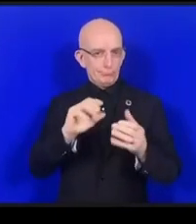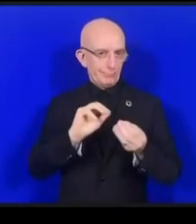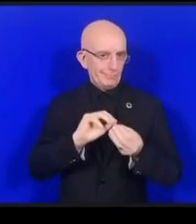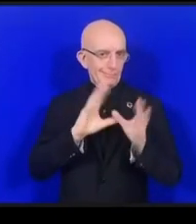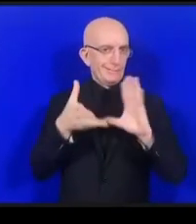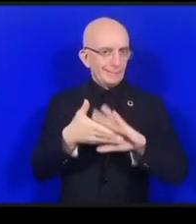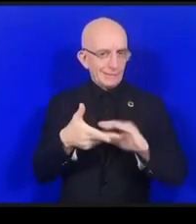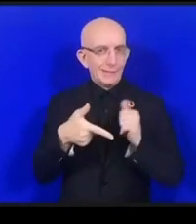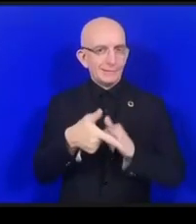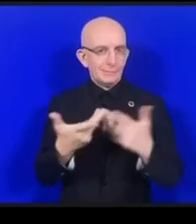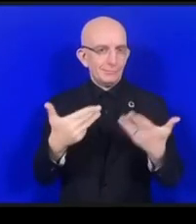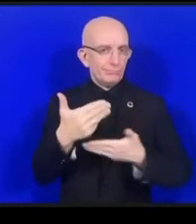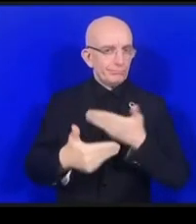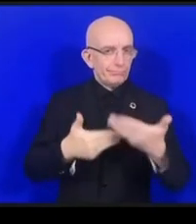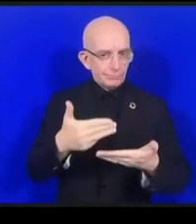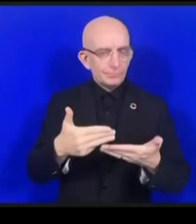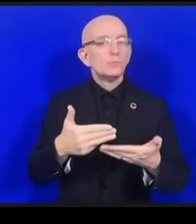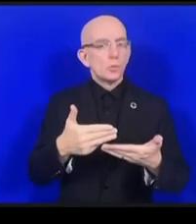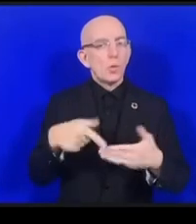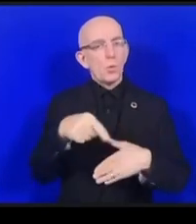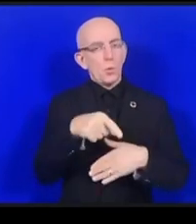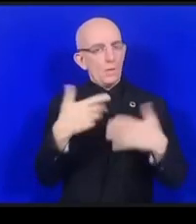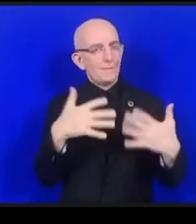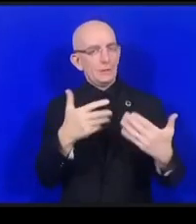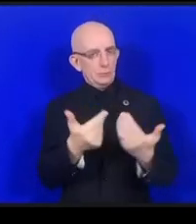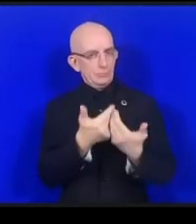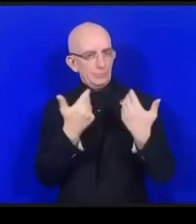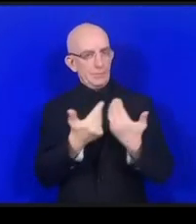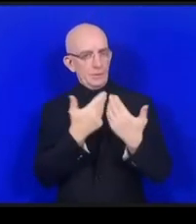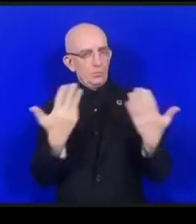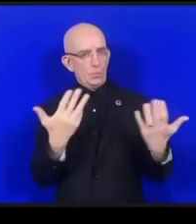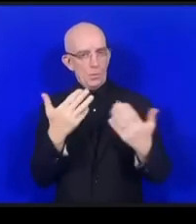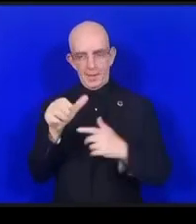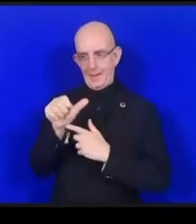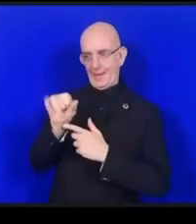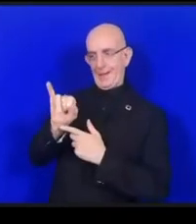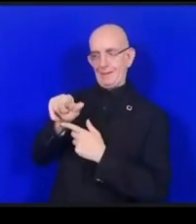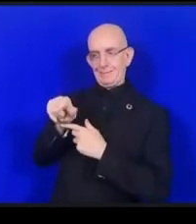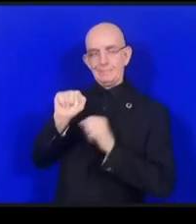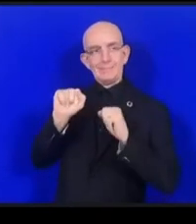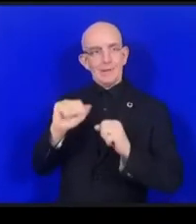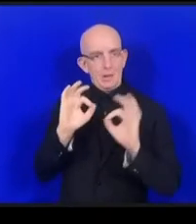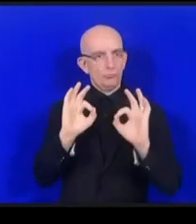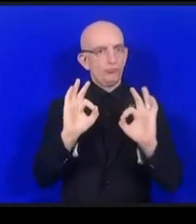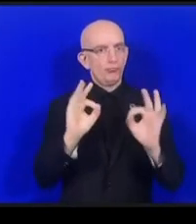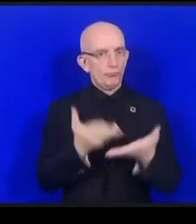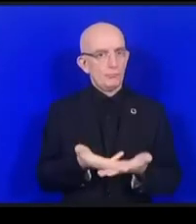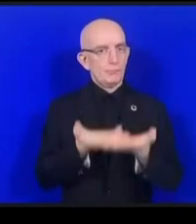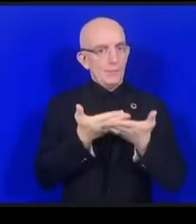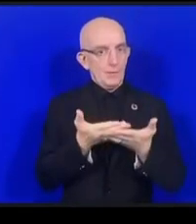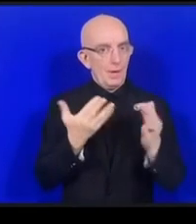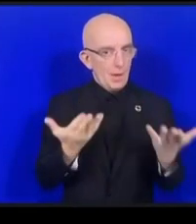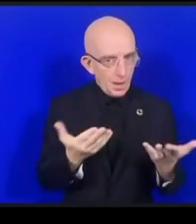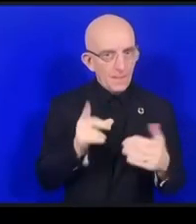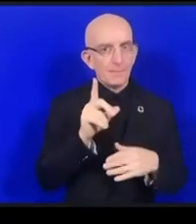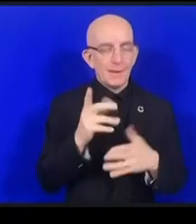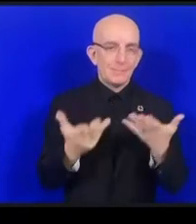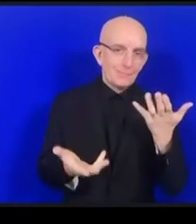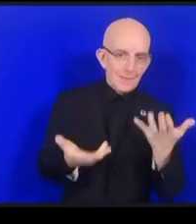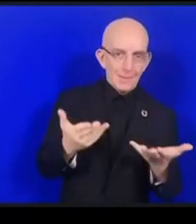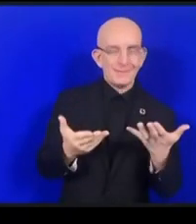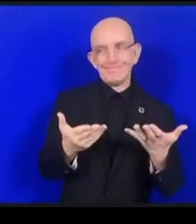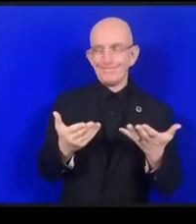использован во благо и во зло теперь перейти к